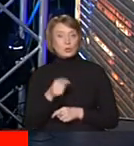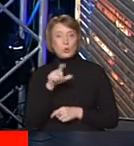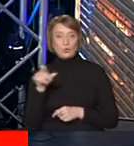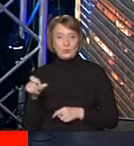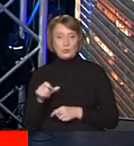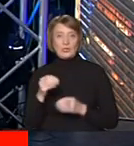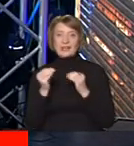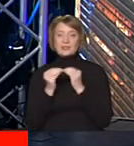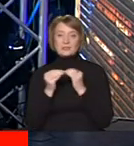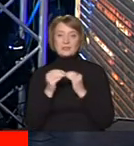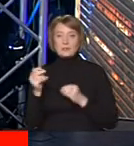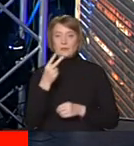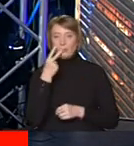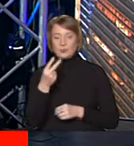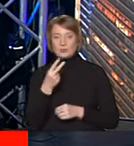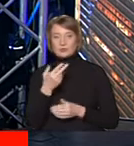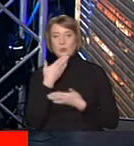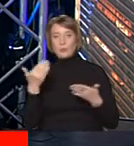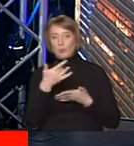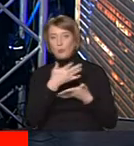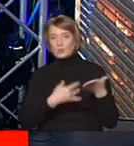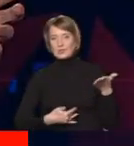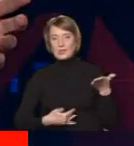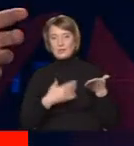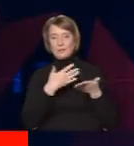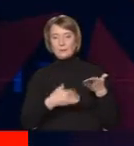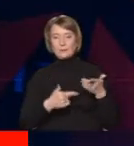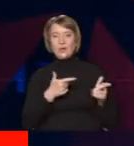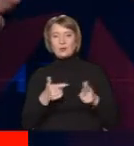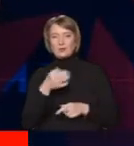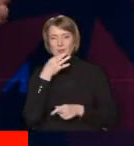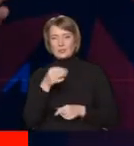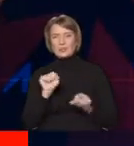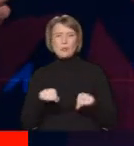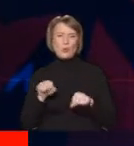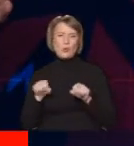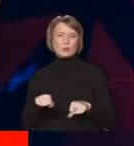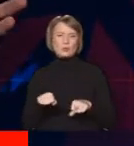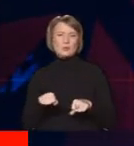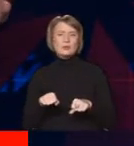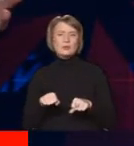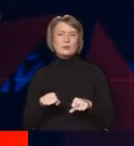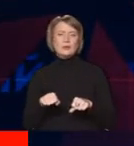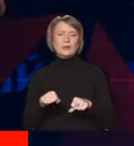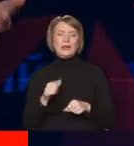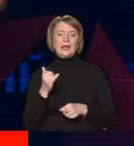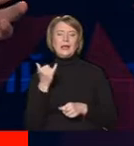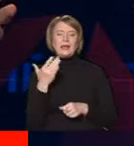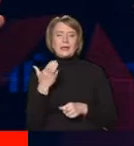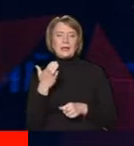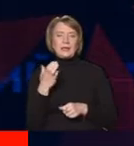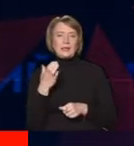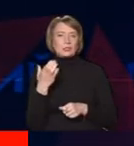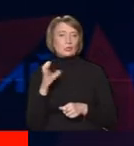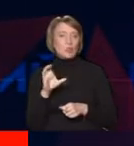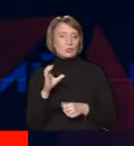треба подивитися останні показники на рахунку, я зараз не готові сказати. Це може, зараз це, напевно, кілька сотень, я не знаю, скільки сотень, я не можу сказати. Тому